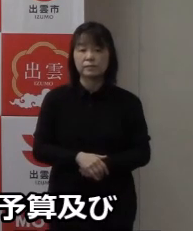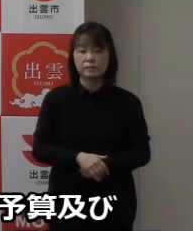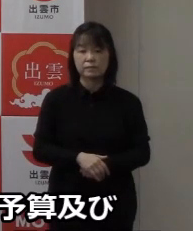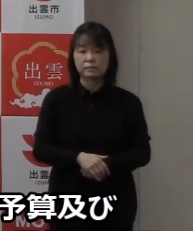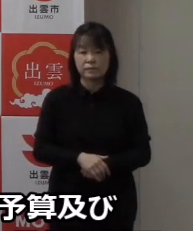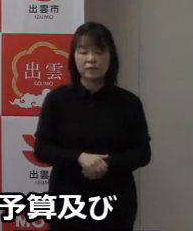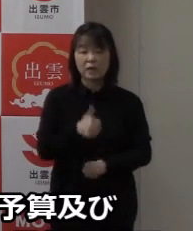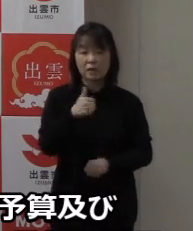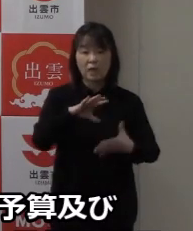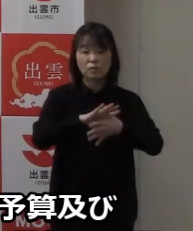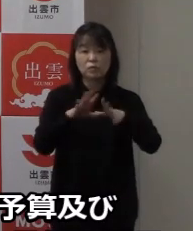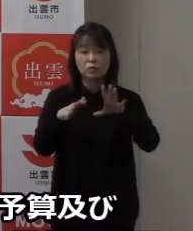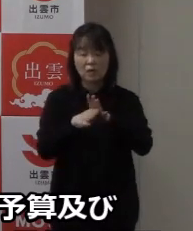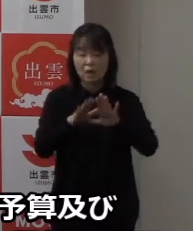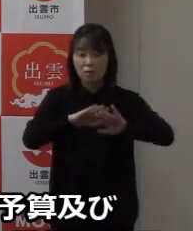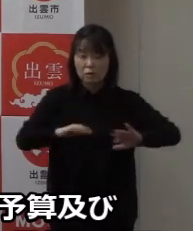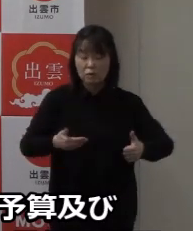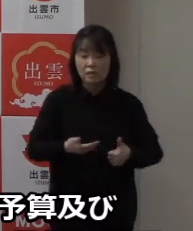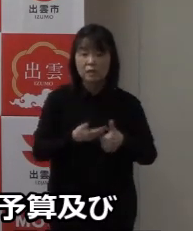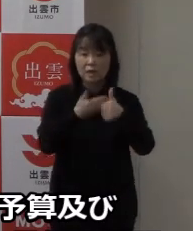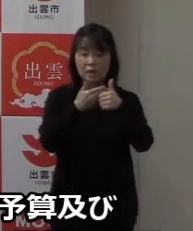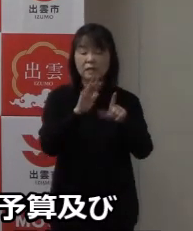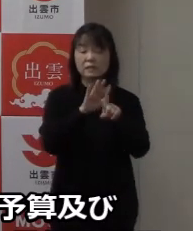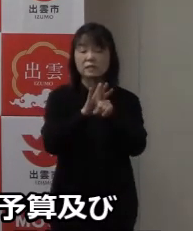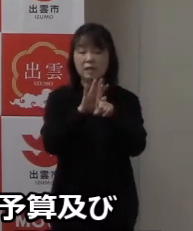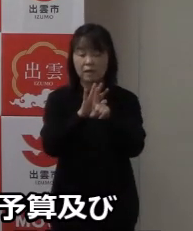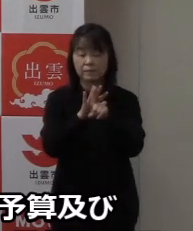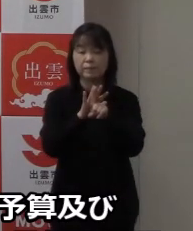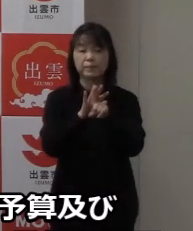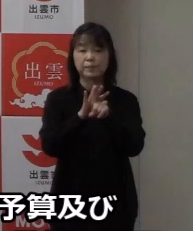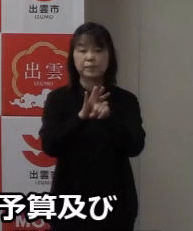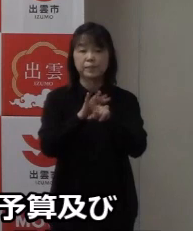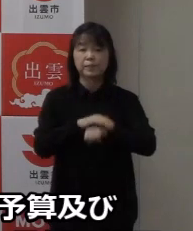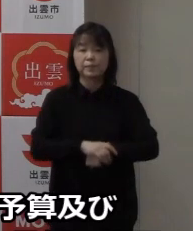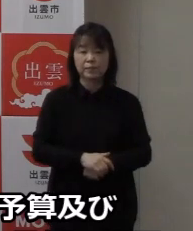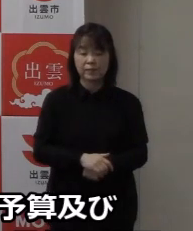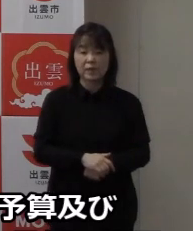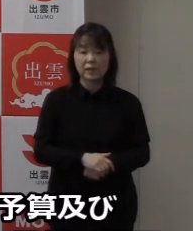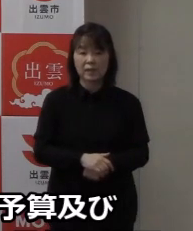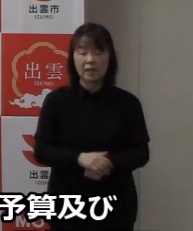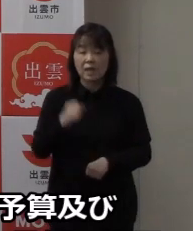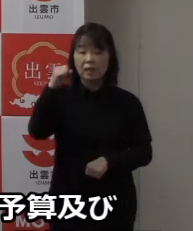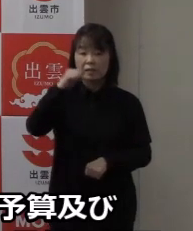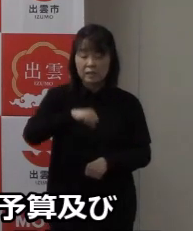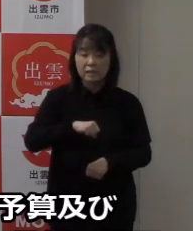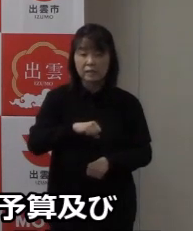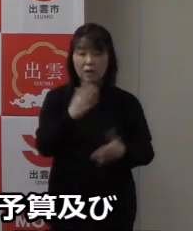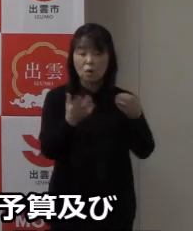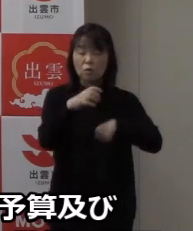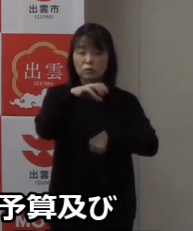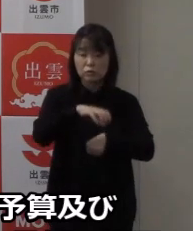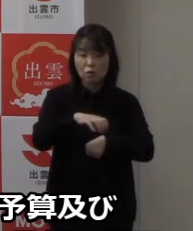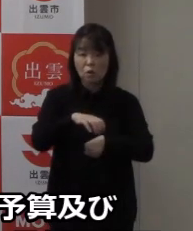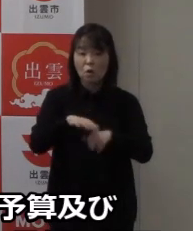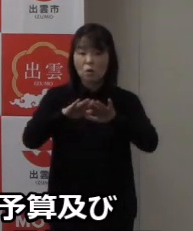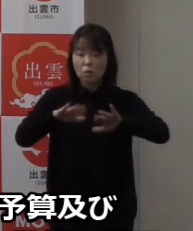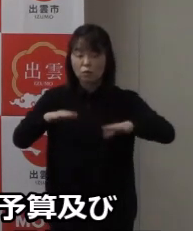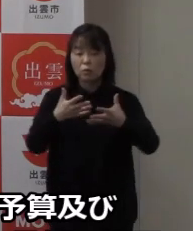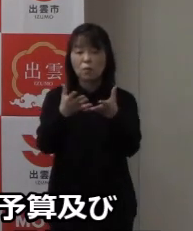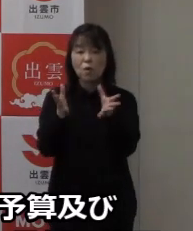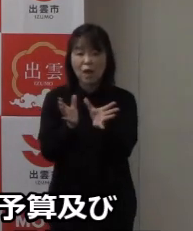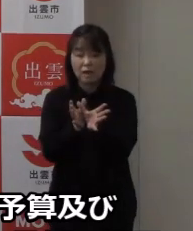化の子育て支援、そして認可保育所認定子ども園の給付費や、整備事